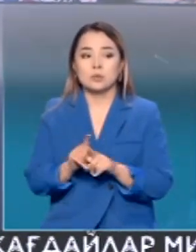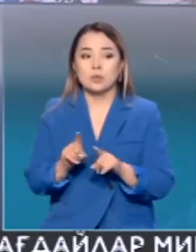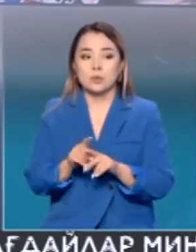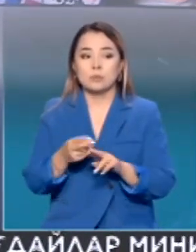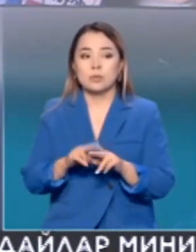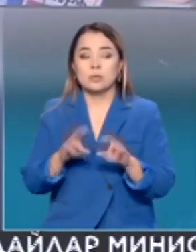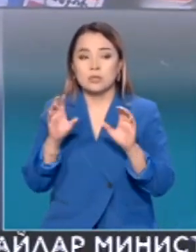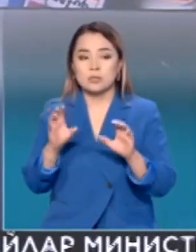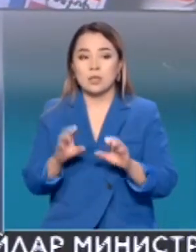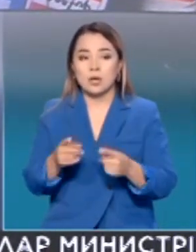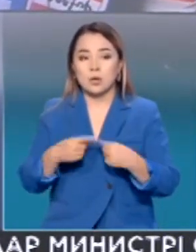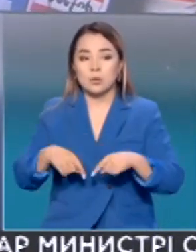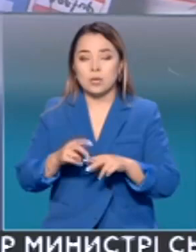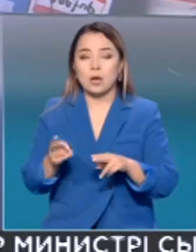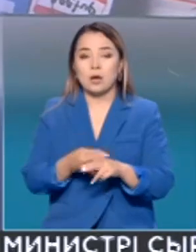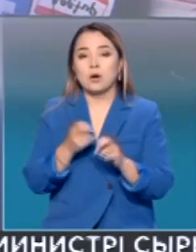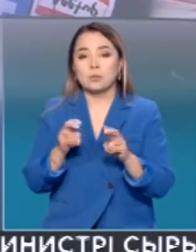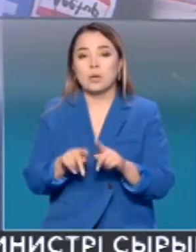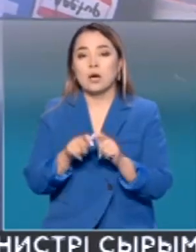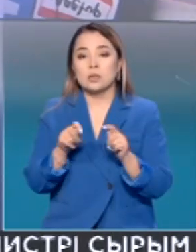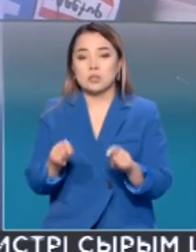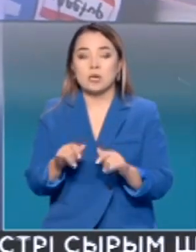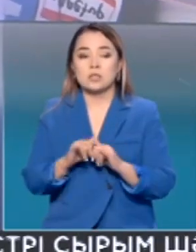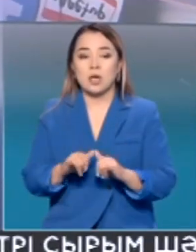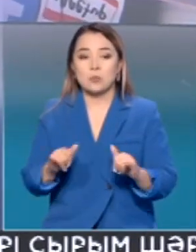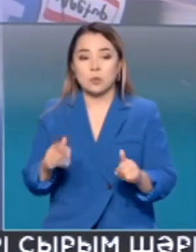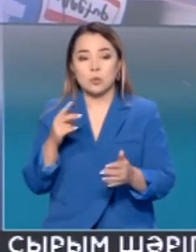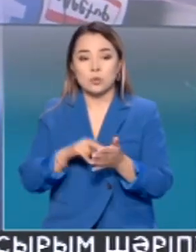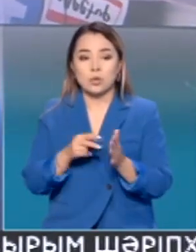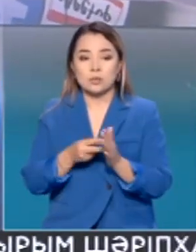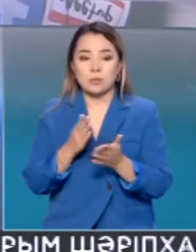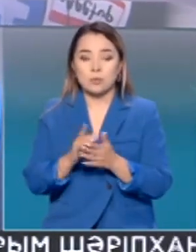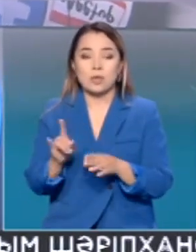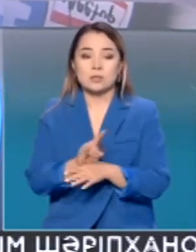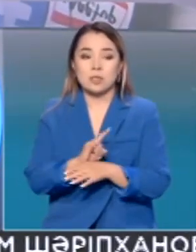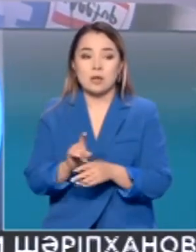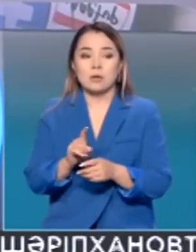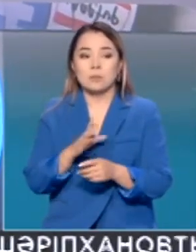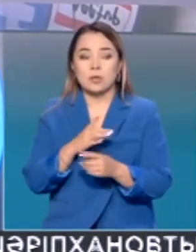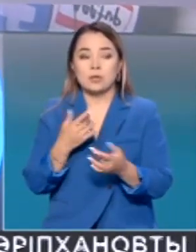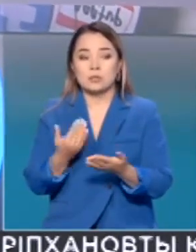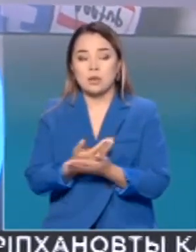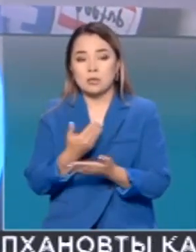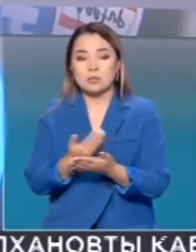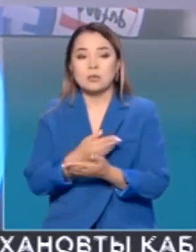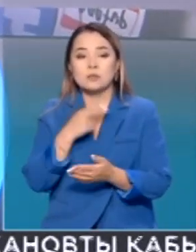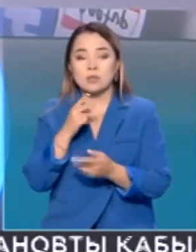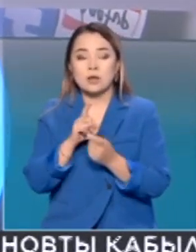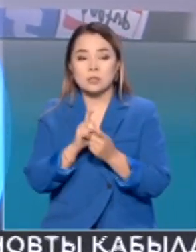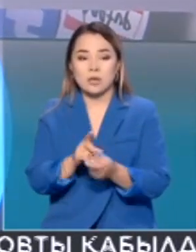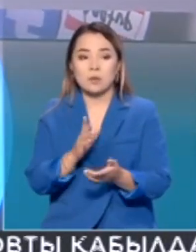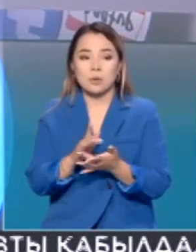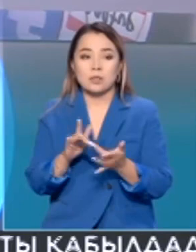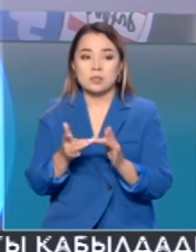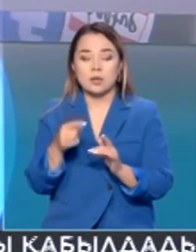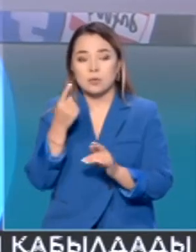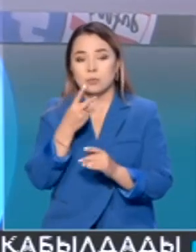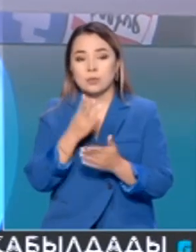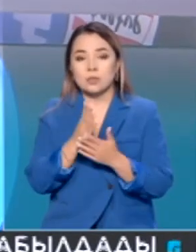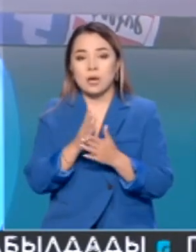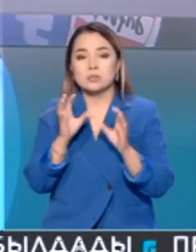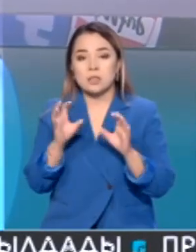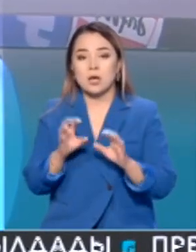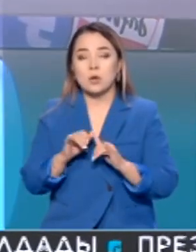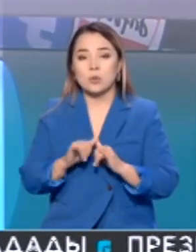осы ортаны қауіпсіз әрі ашық түрде дамытуды көздейді. Жалған ақпаратпен күрес тетіктері қарастырылған. Ғаламтордың кереғар тұстарын бақылайтын